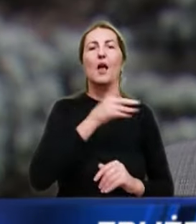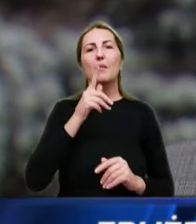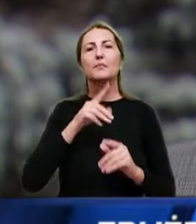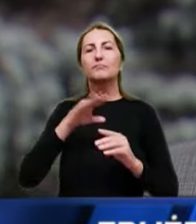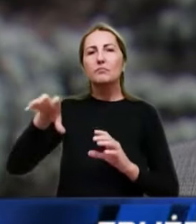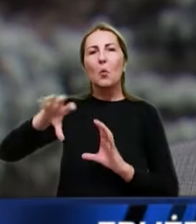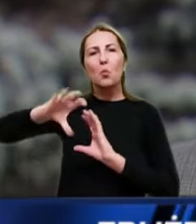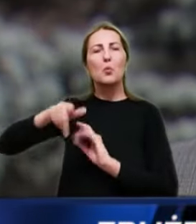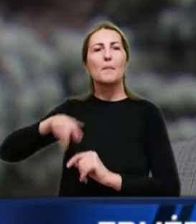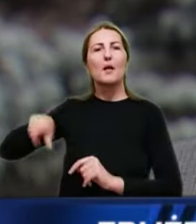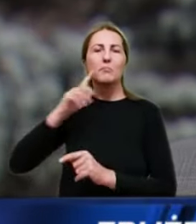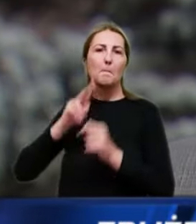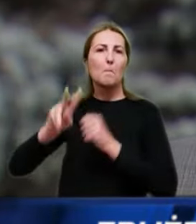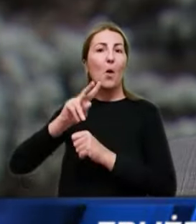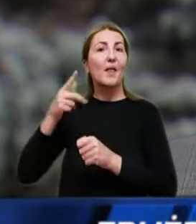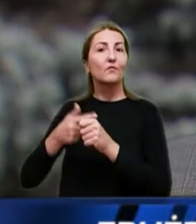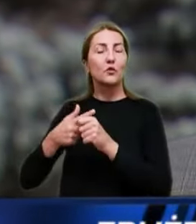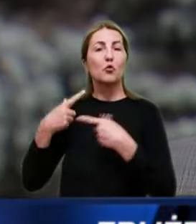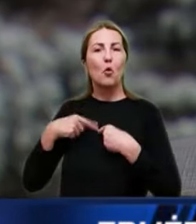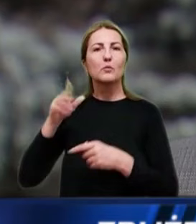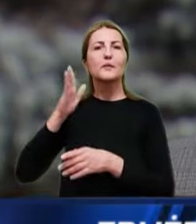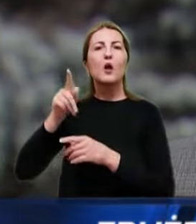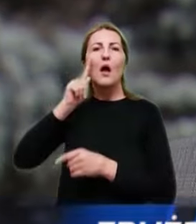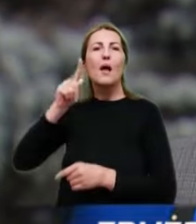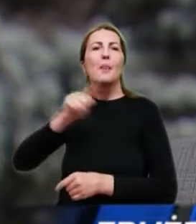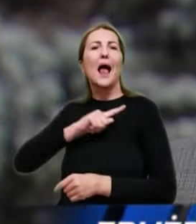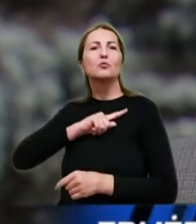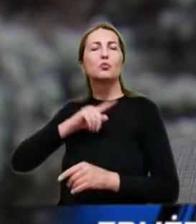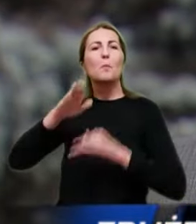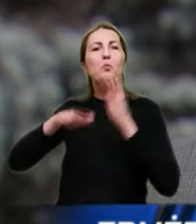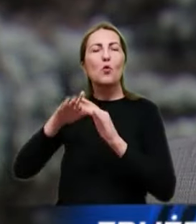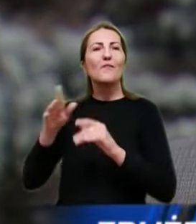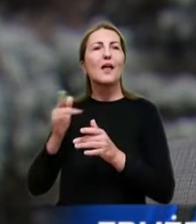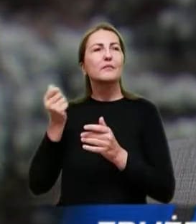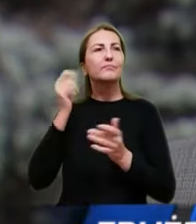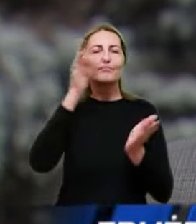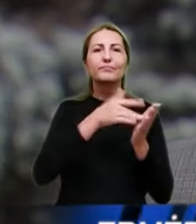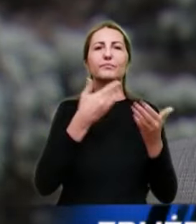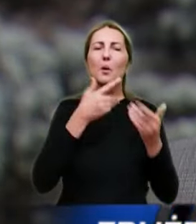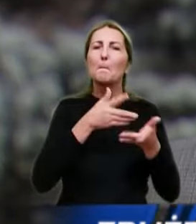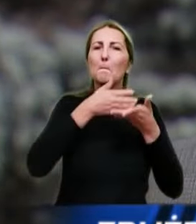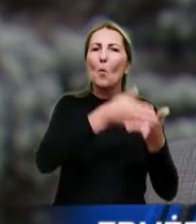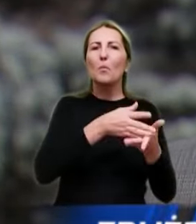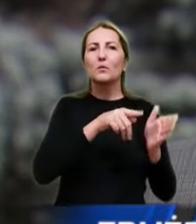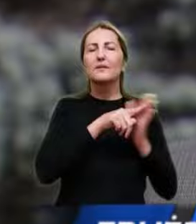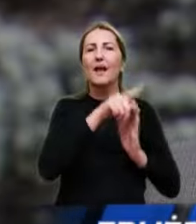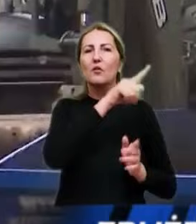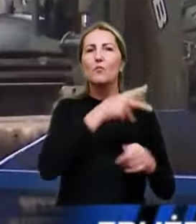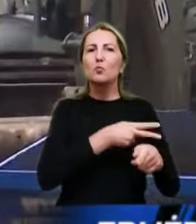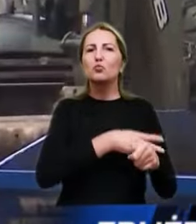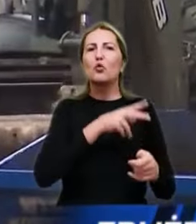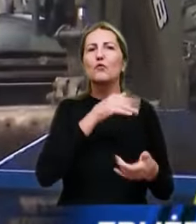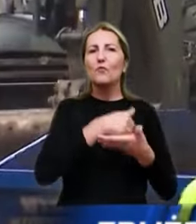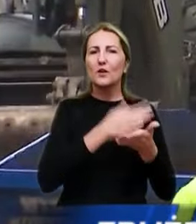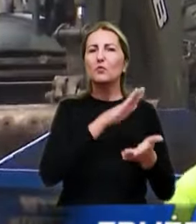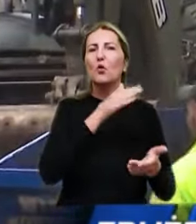ponad 20 osób. Także przygotowujemy osoby do szacowania strat, aby pomóc urzędom wojewódzkim w Opolu oraz na Dolnym Śląsku.